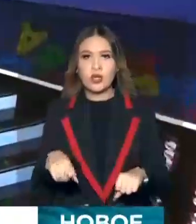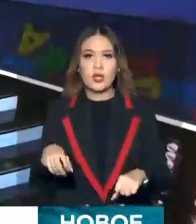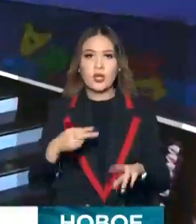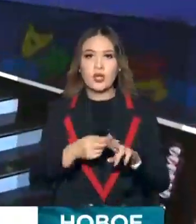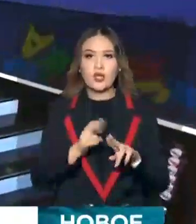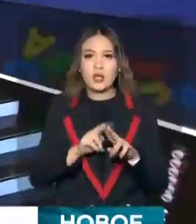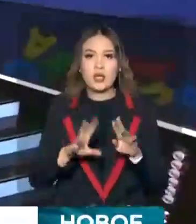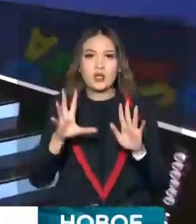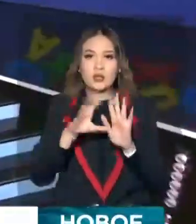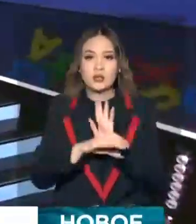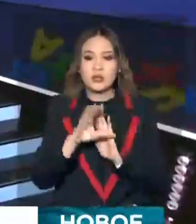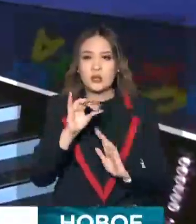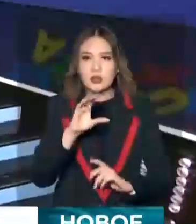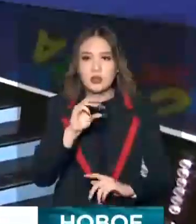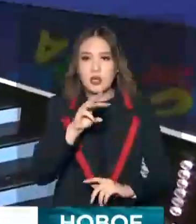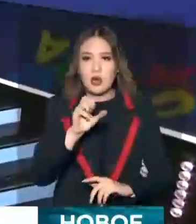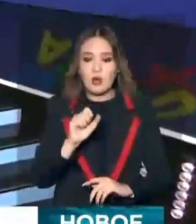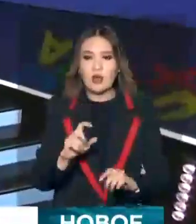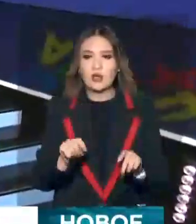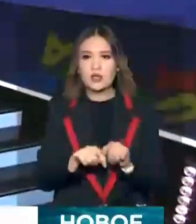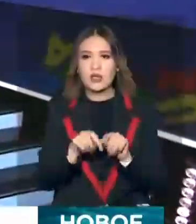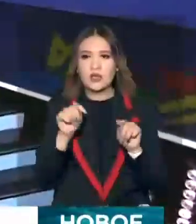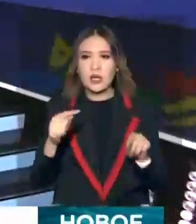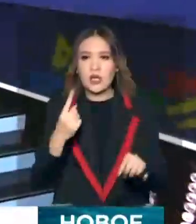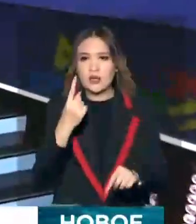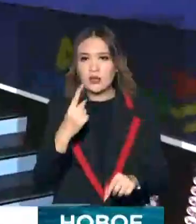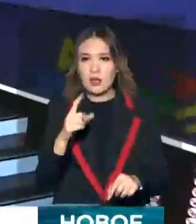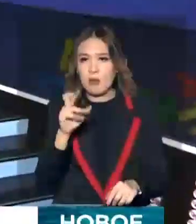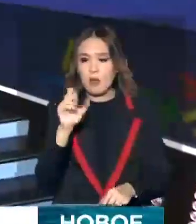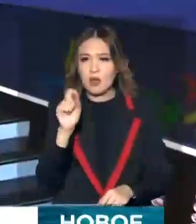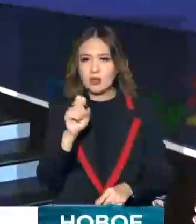интегрирование, значит, систем, создание единой